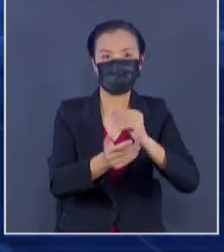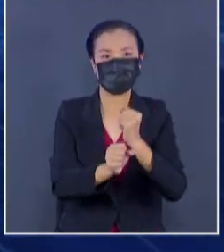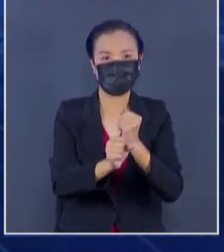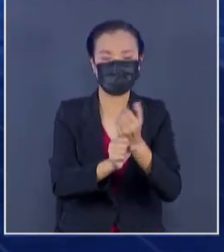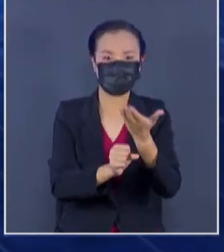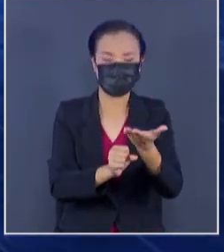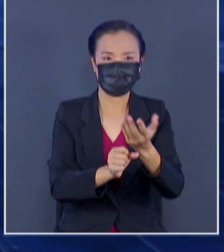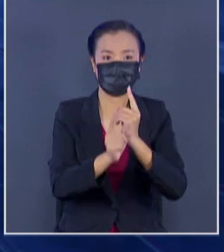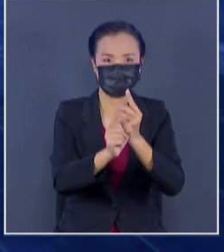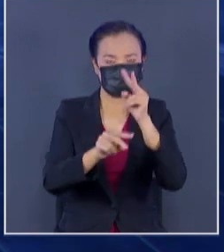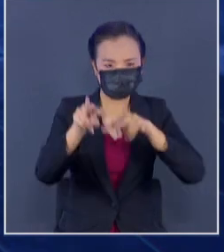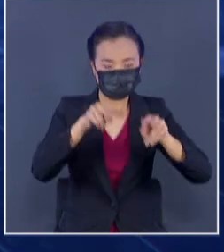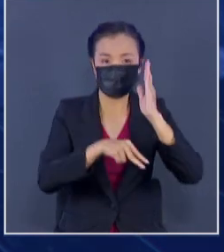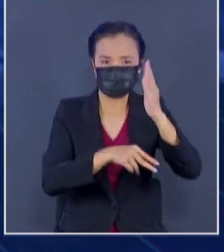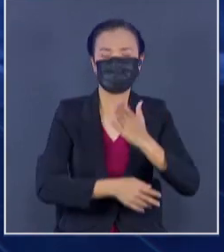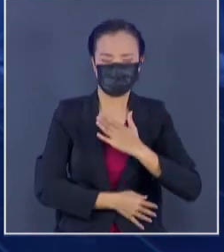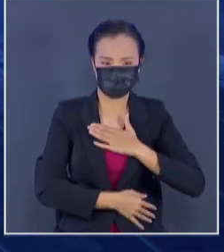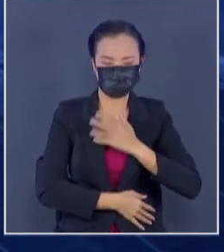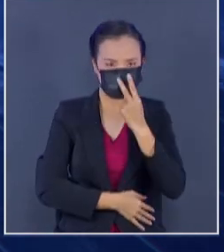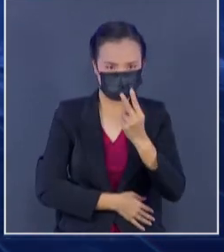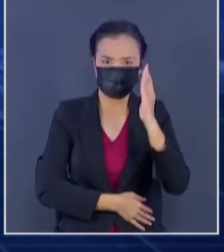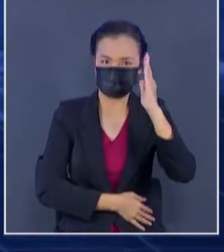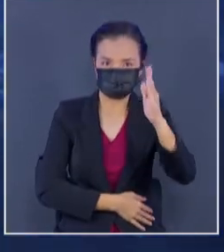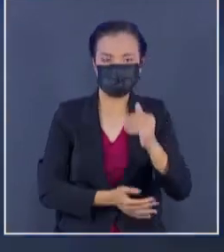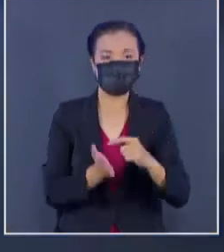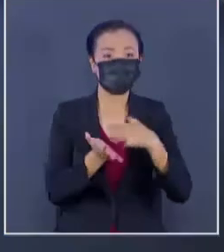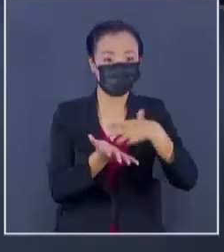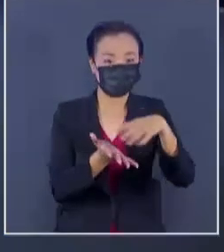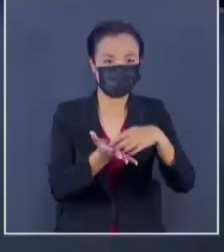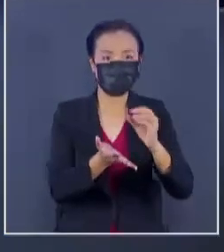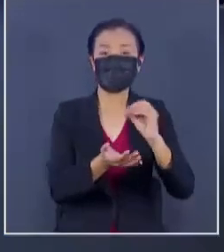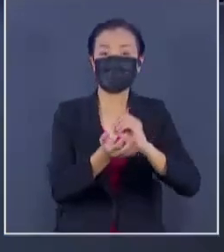าเฝ้าบ้านจะติดตามเรื่องนี้ต่อเราเองก็จะติดตามแล้วก็นำเสนอคุณผู้ชมต่อไปนะครับ